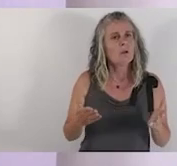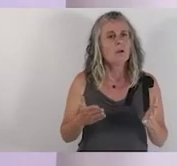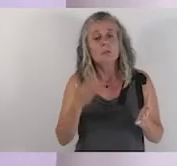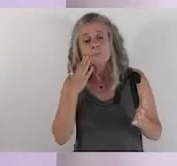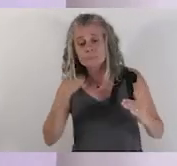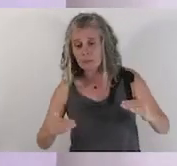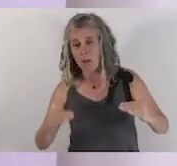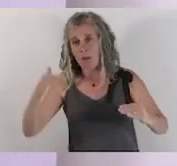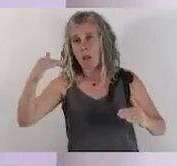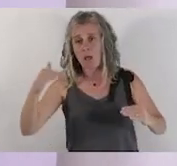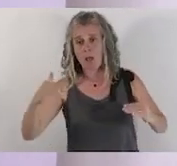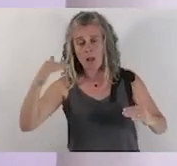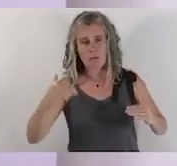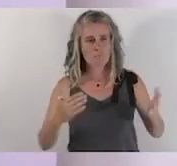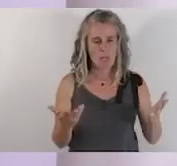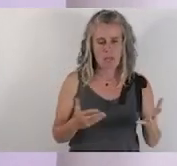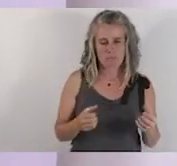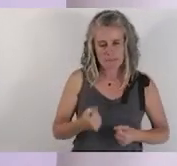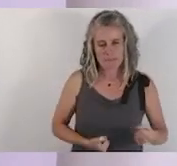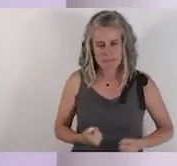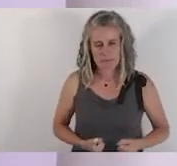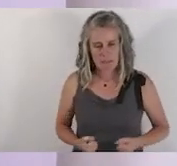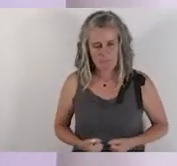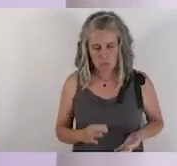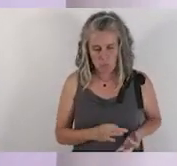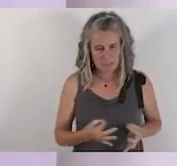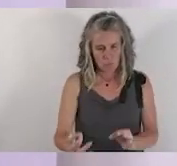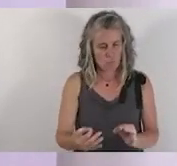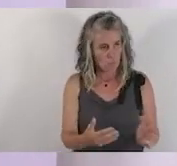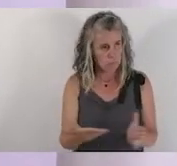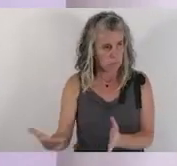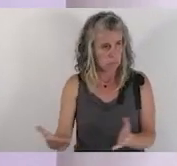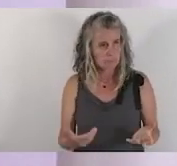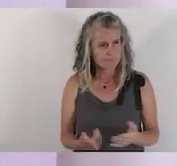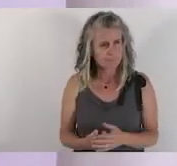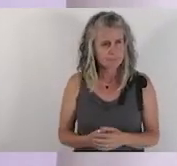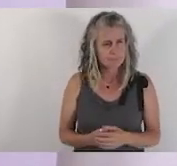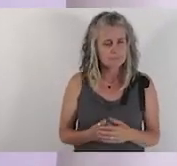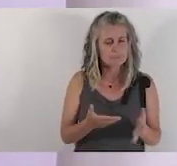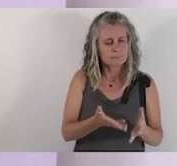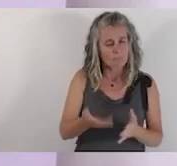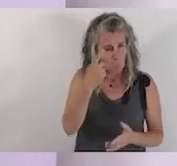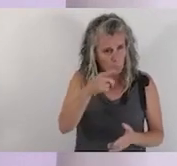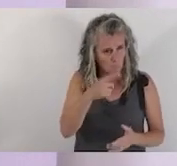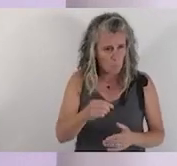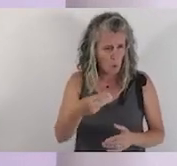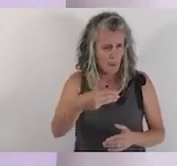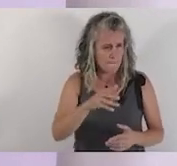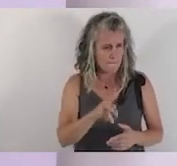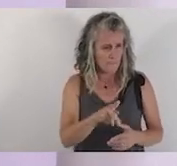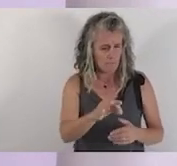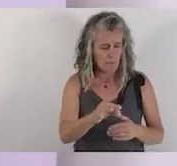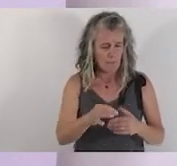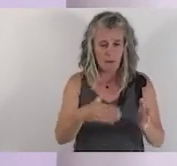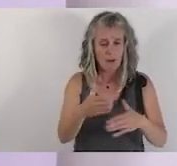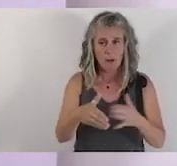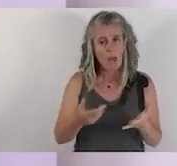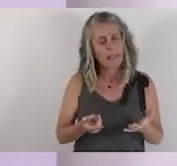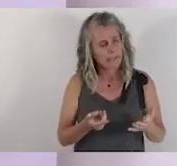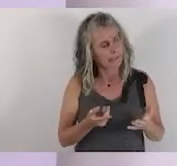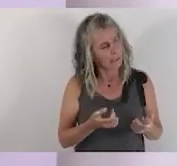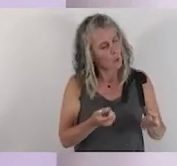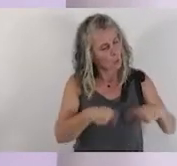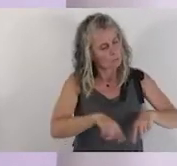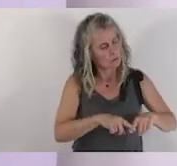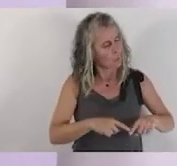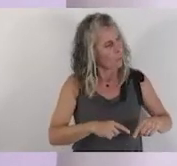une amélioration du service en continu de la part des opérateurs sur ces maisons pour tous. Et donc là, il y a eu un avis favorable de la commission, et je vous demande de voter